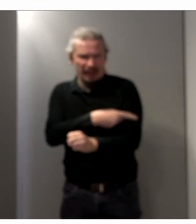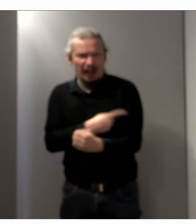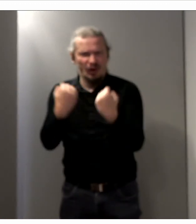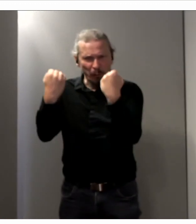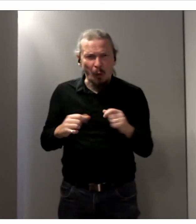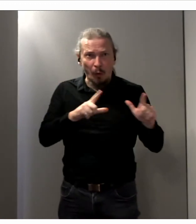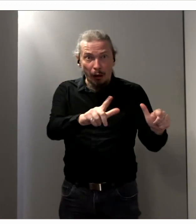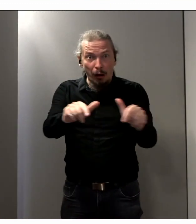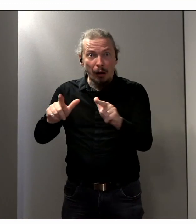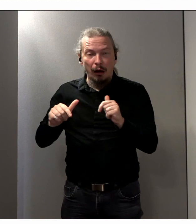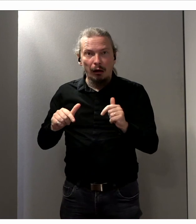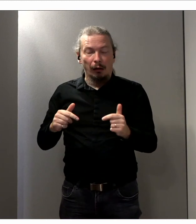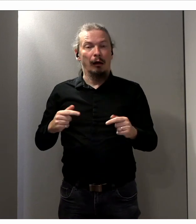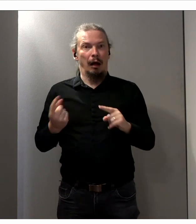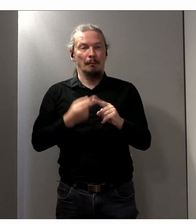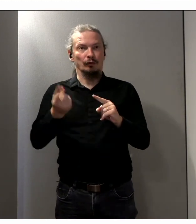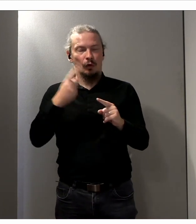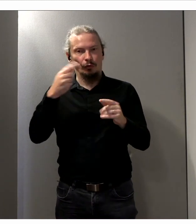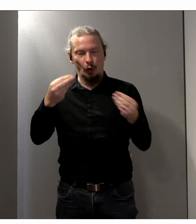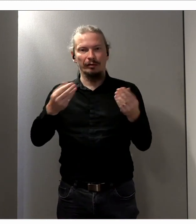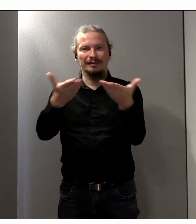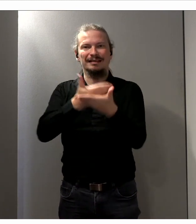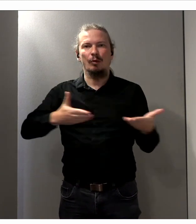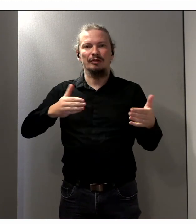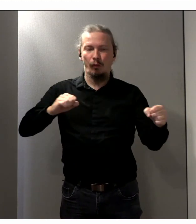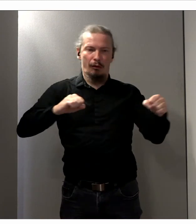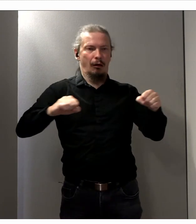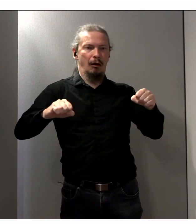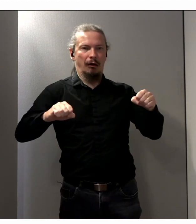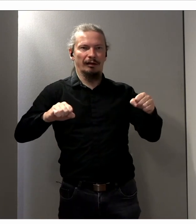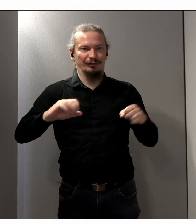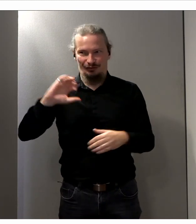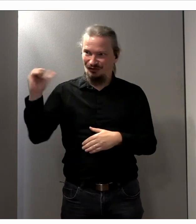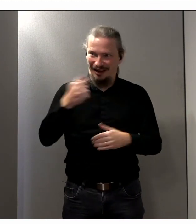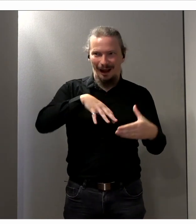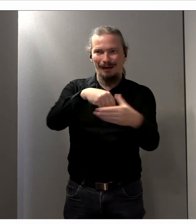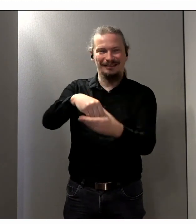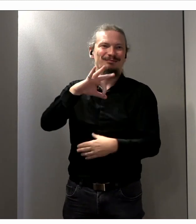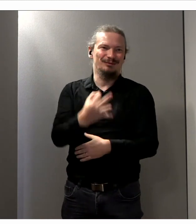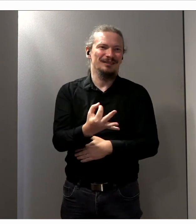même impressionnée pour faire bouger les lignes. Je crois que tous, on y contribue.